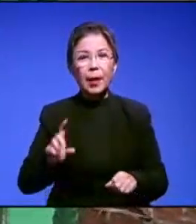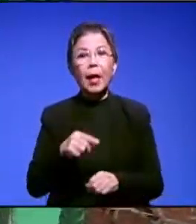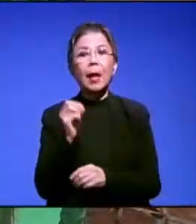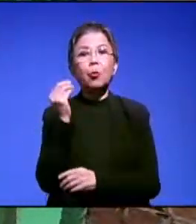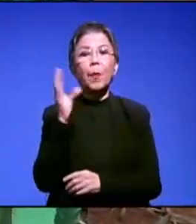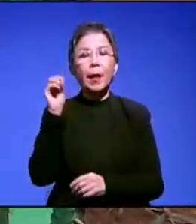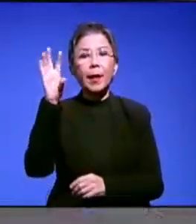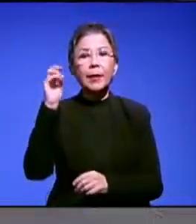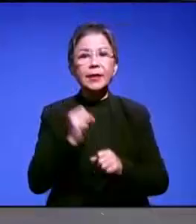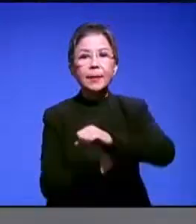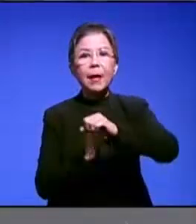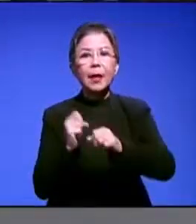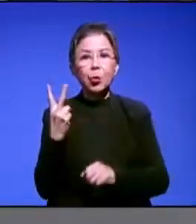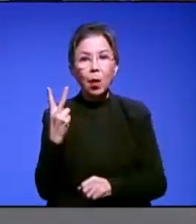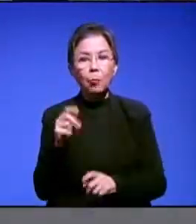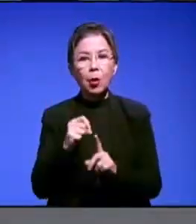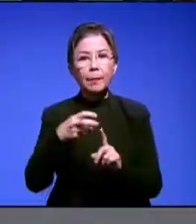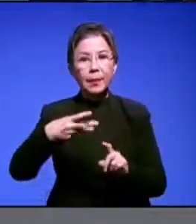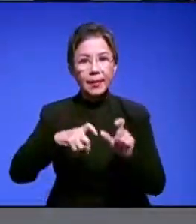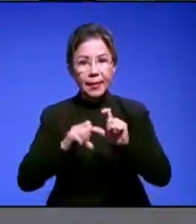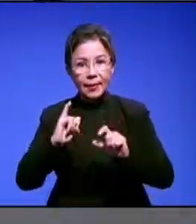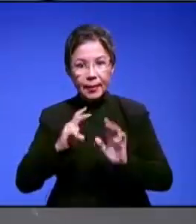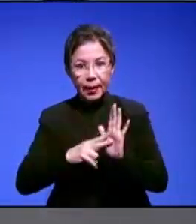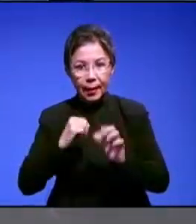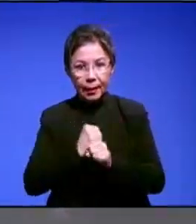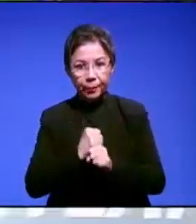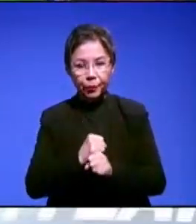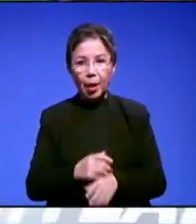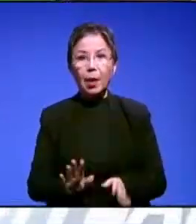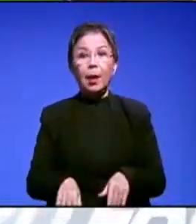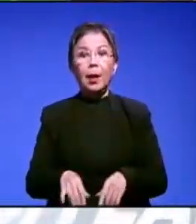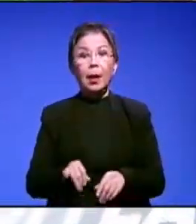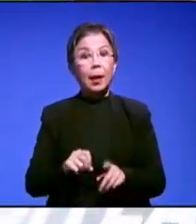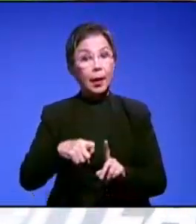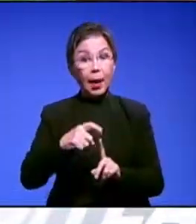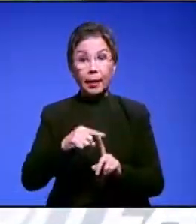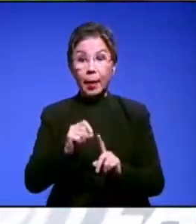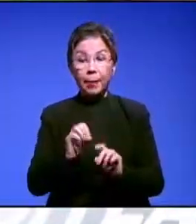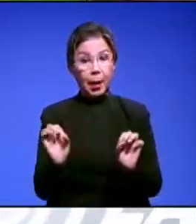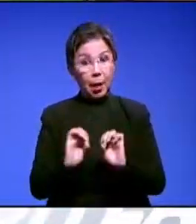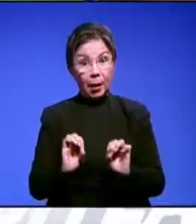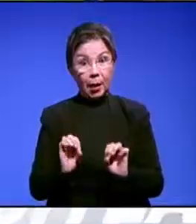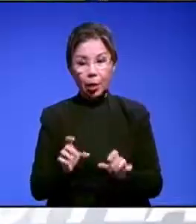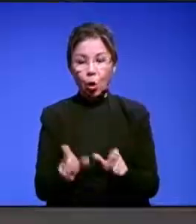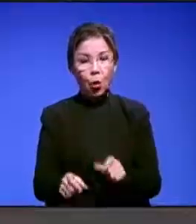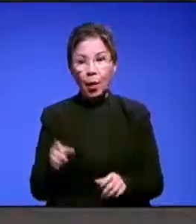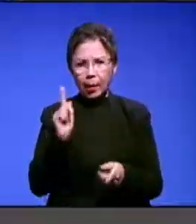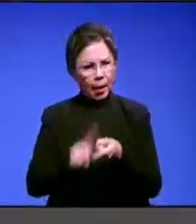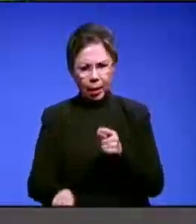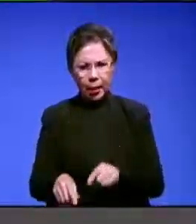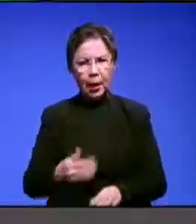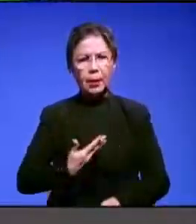lampu merah Jembatan Dua menuju Pesing karena tidak memiliki kartu identitas dan tidak dikenali warga sekitar